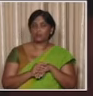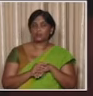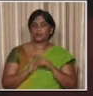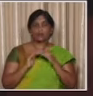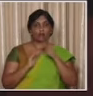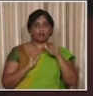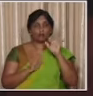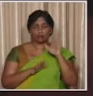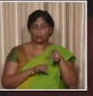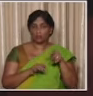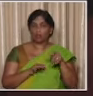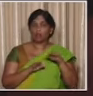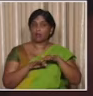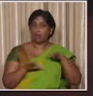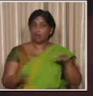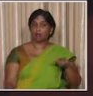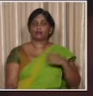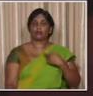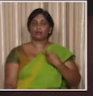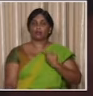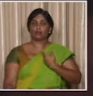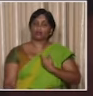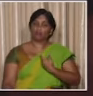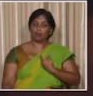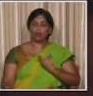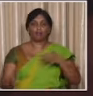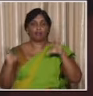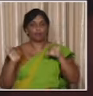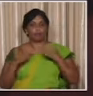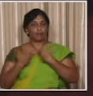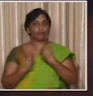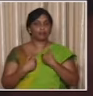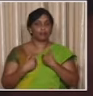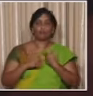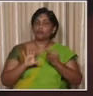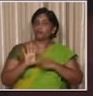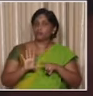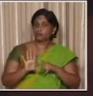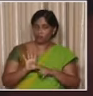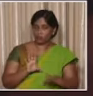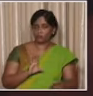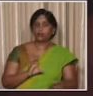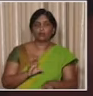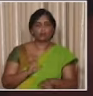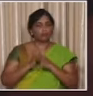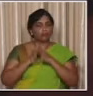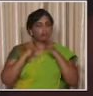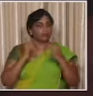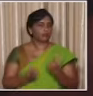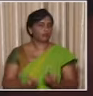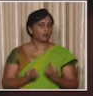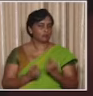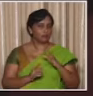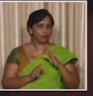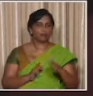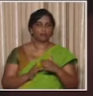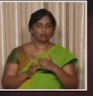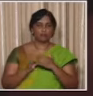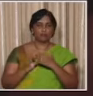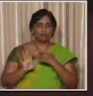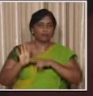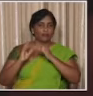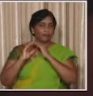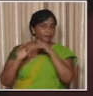ගම්වල ඉන්න දරුවෝ කලාවට උපන් හපන්කම් තියෙන අයව පුහුණු කරන්න බරපතල අඩුපාඩු තියෙනවා මේ ජනකලා